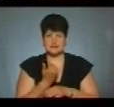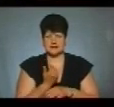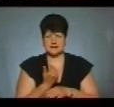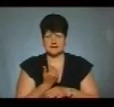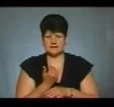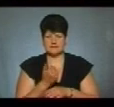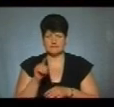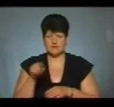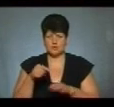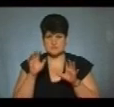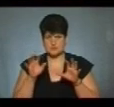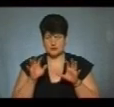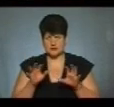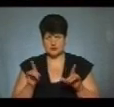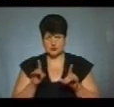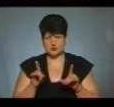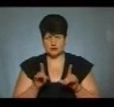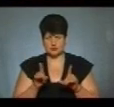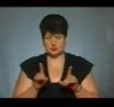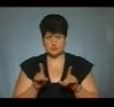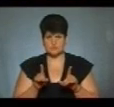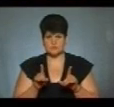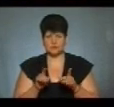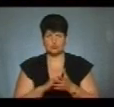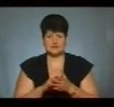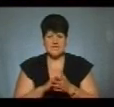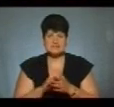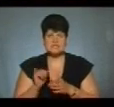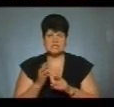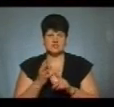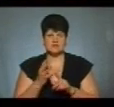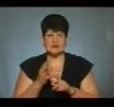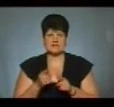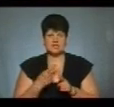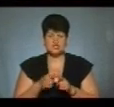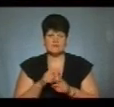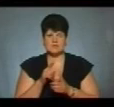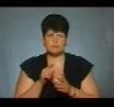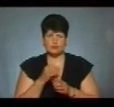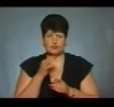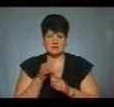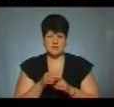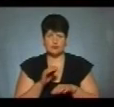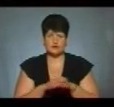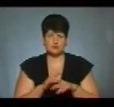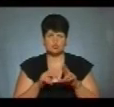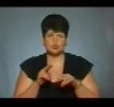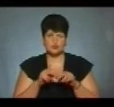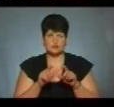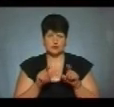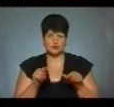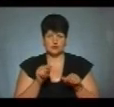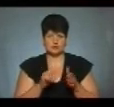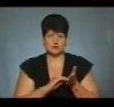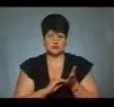їхнім вимогам законодавства щодо містобудівної документації? І четверте, чи відповідає по факту збудований об'єкт тому, що вказано